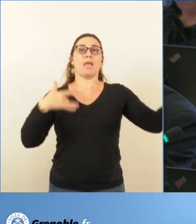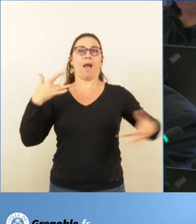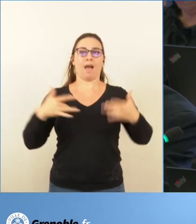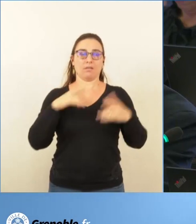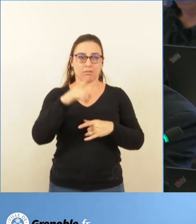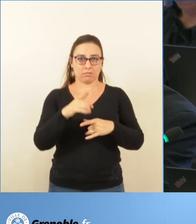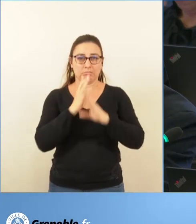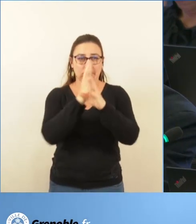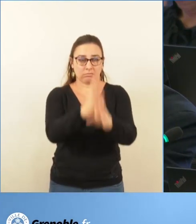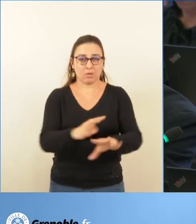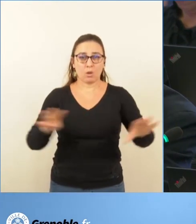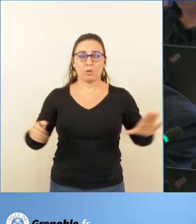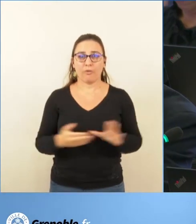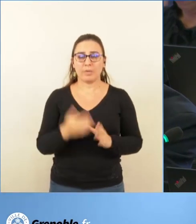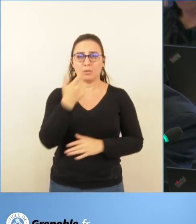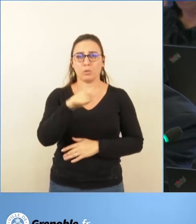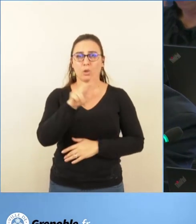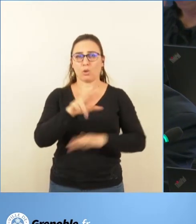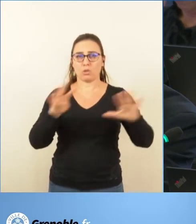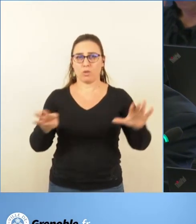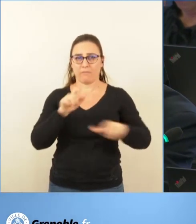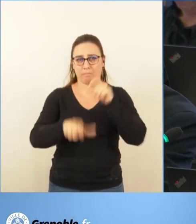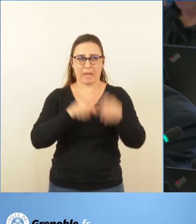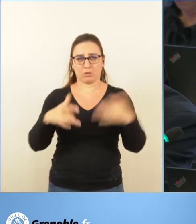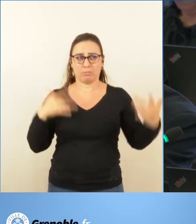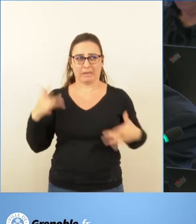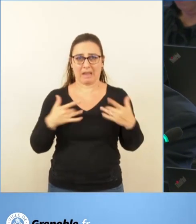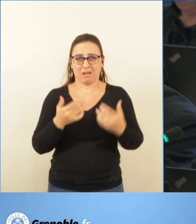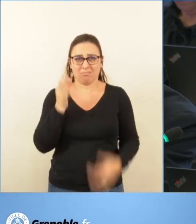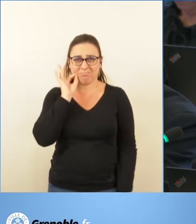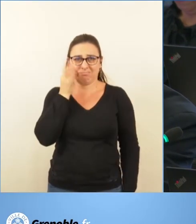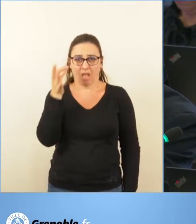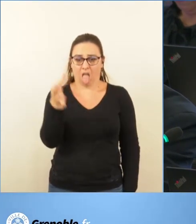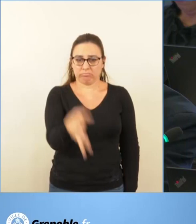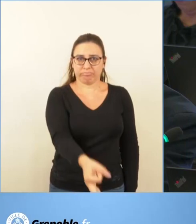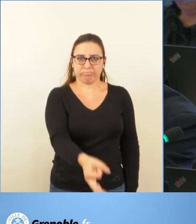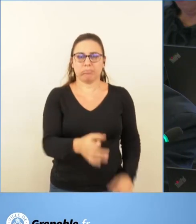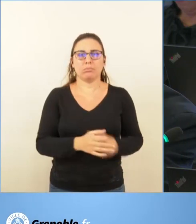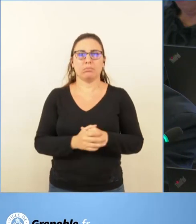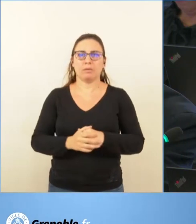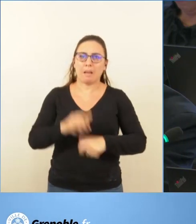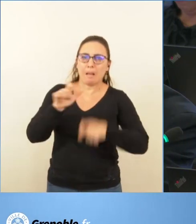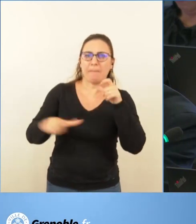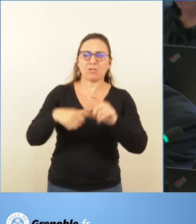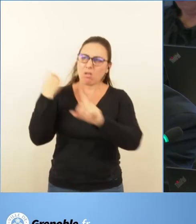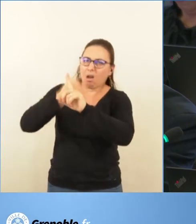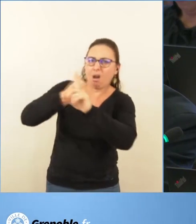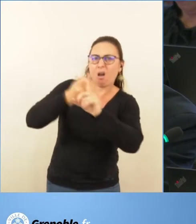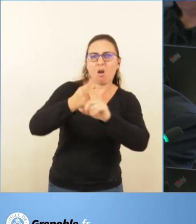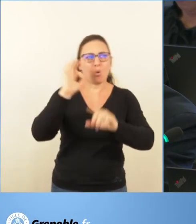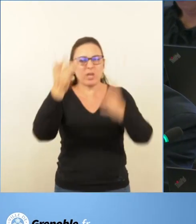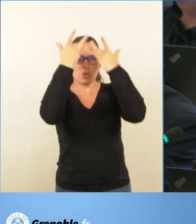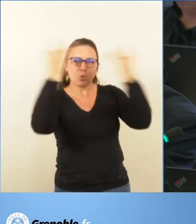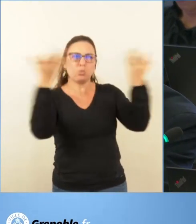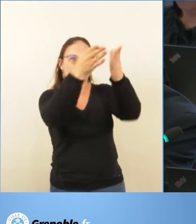que 9239 spectateurs ainsi les partisans affirmés de l'accès à la culture du plus grand nombre